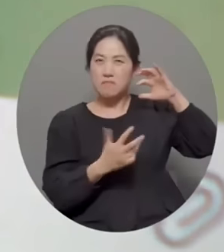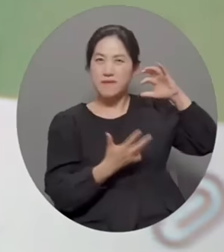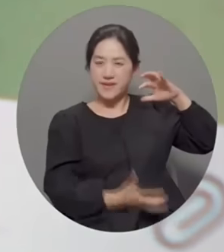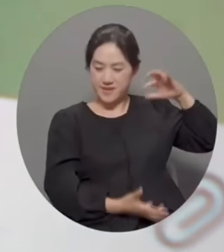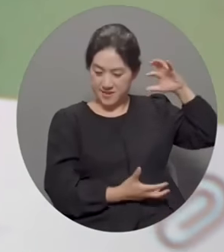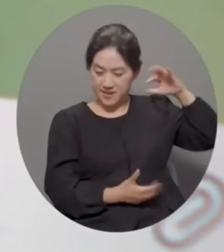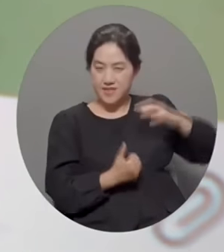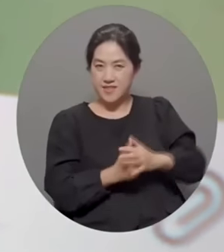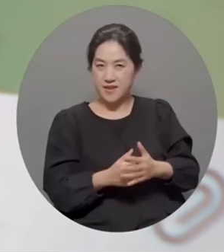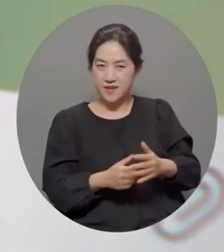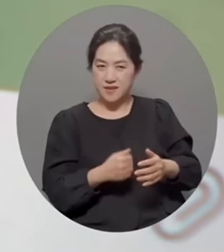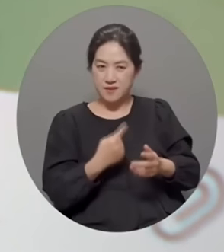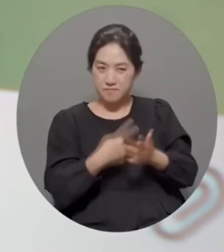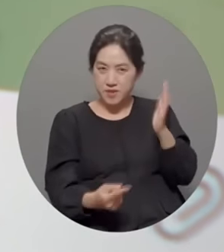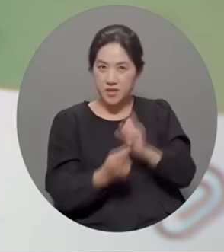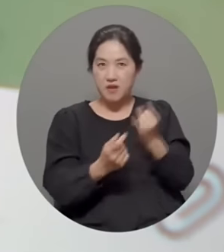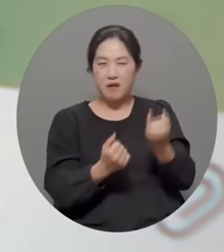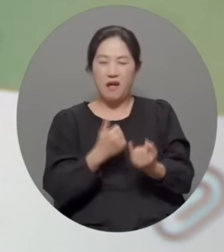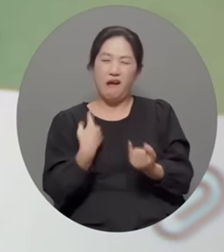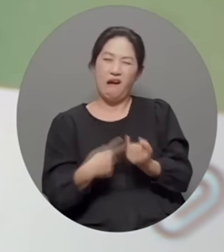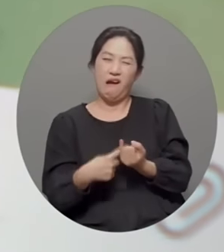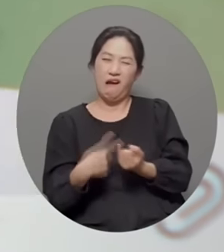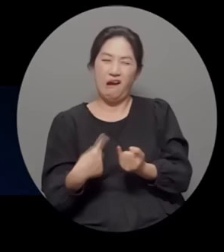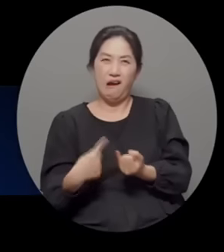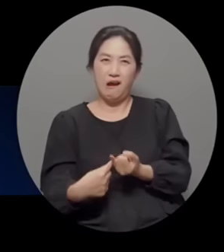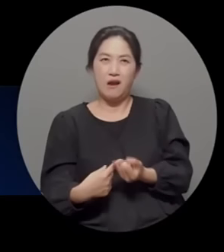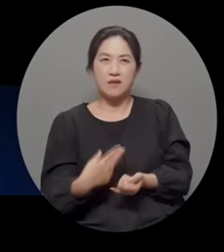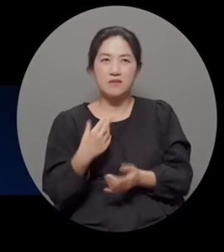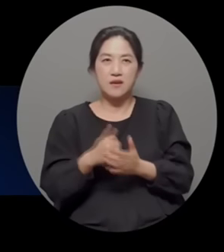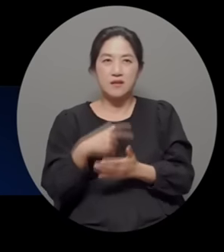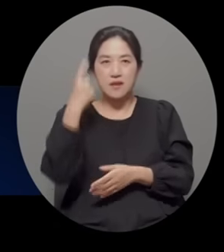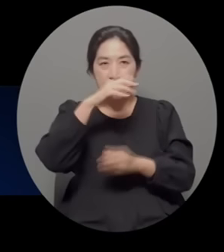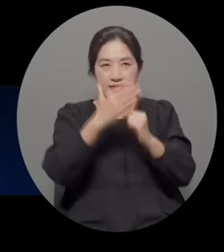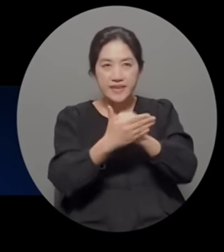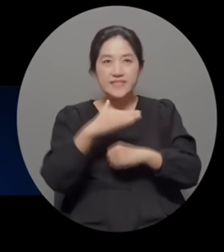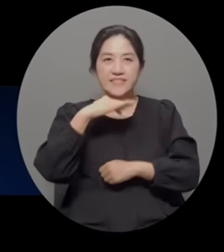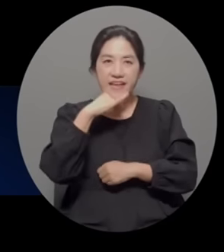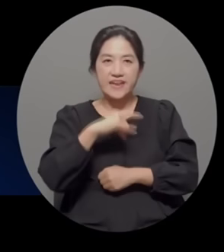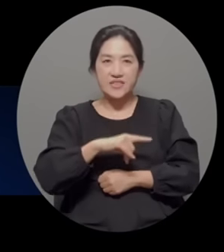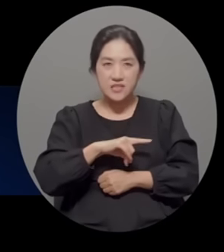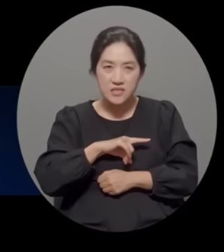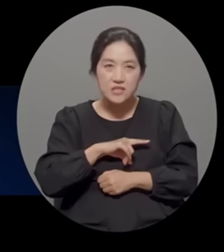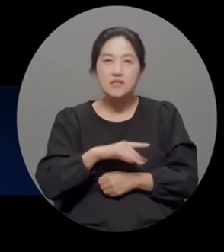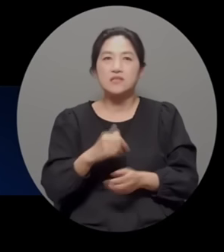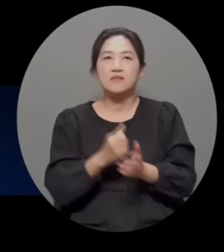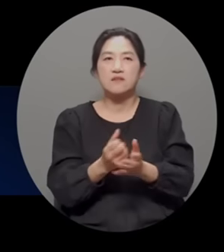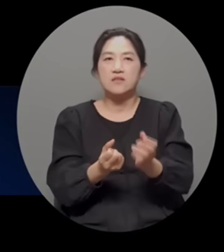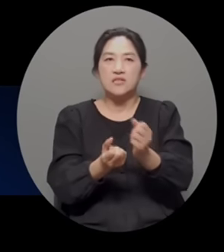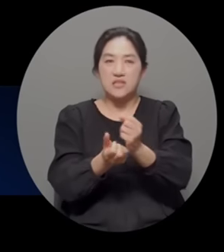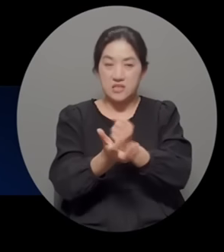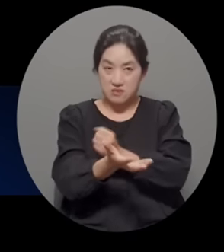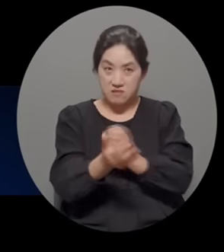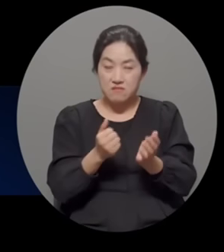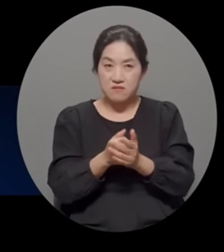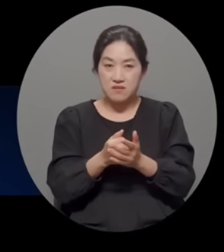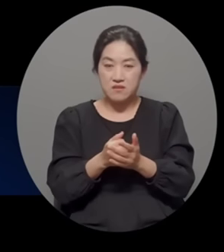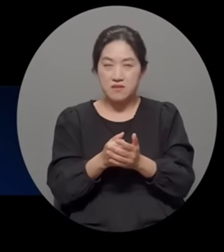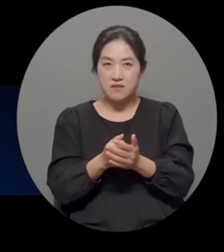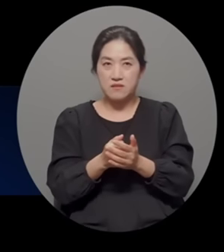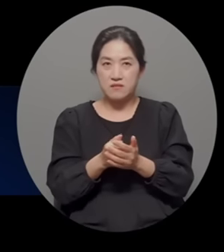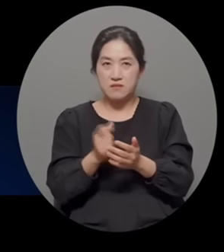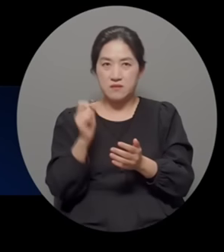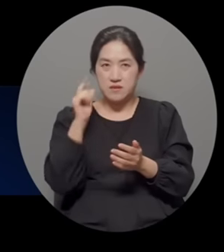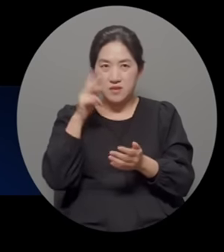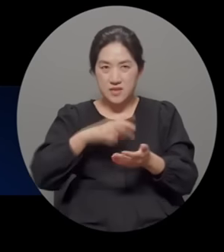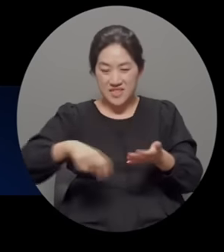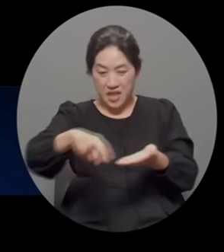대한 조롱도 서슴지 않았습니다. 제 사진과 뭐 나이, 이름 이런